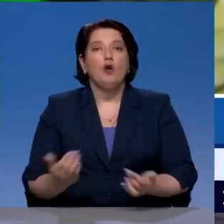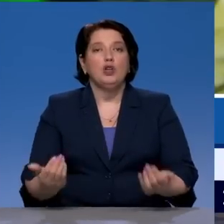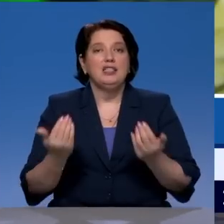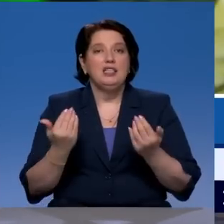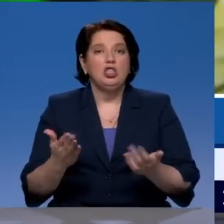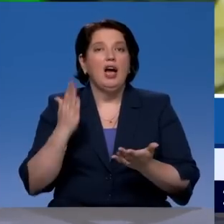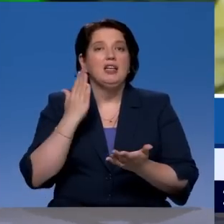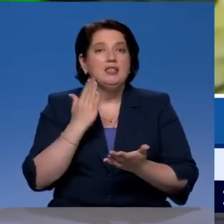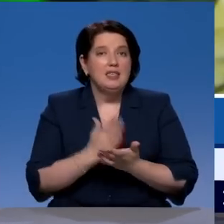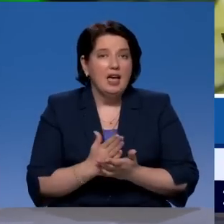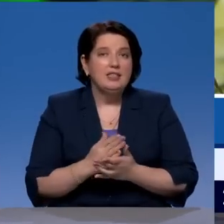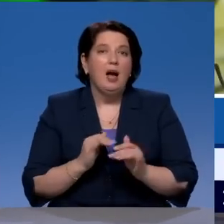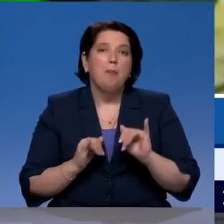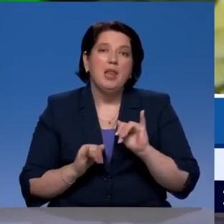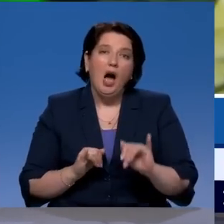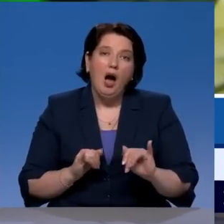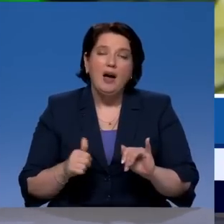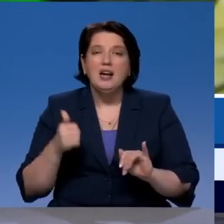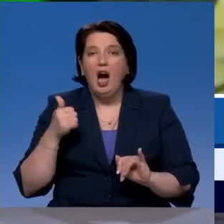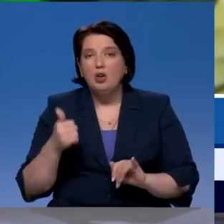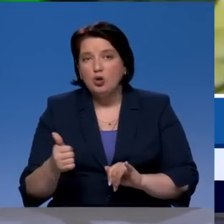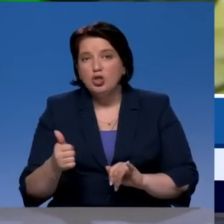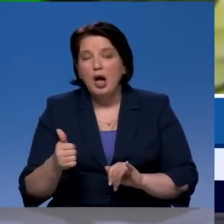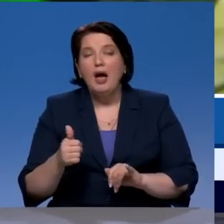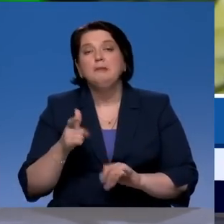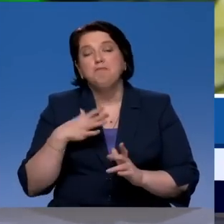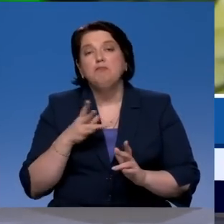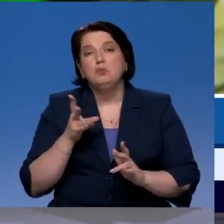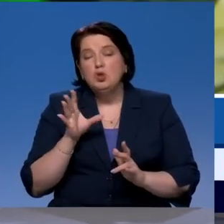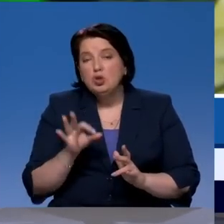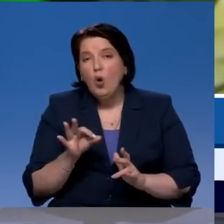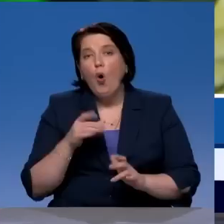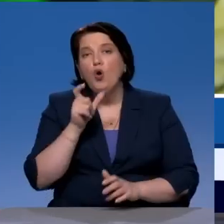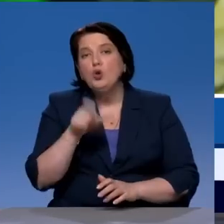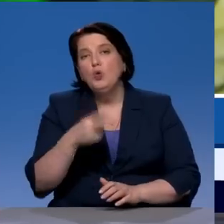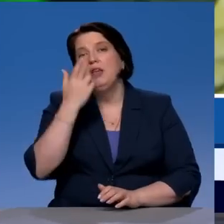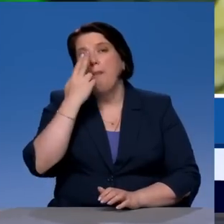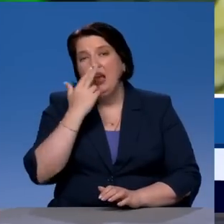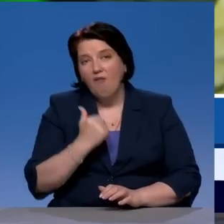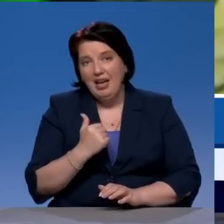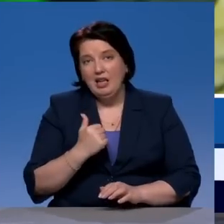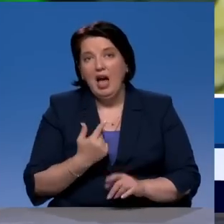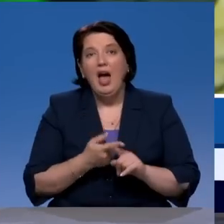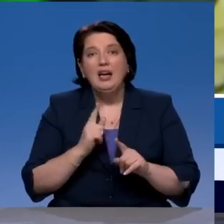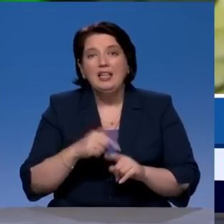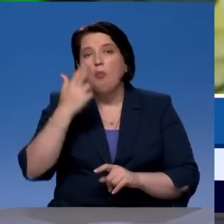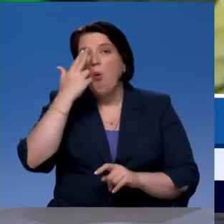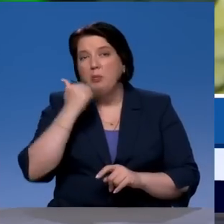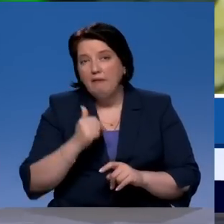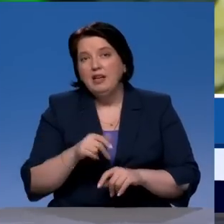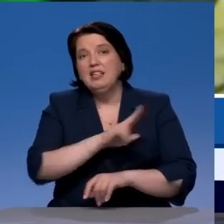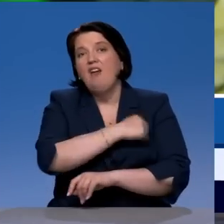люди, привыкли аптеки, аптечные привыкли врачи. И, конечно, нужно было что-то менять в этой